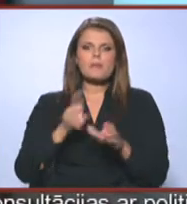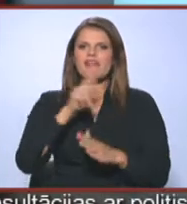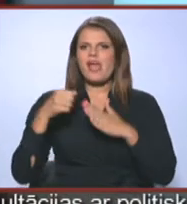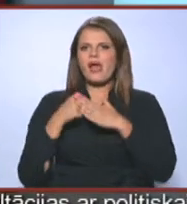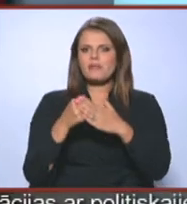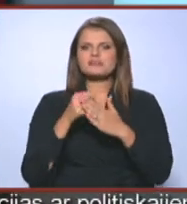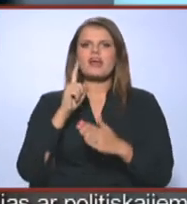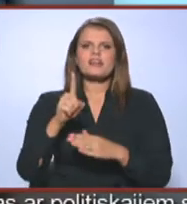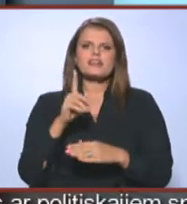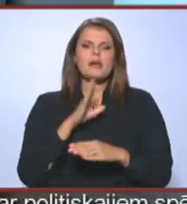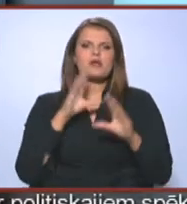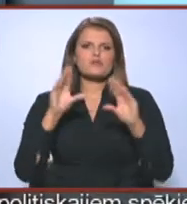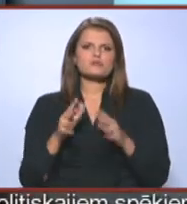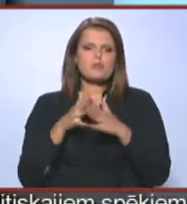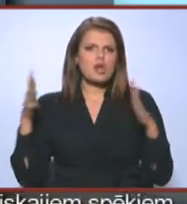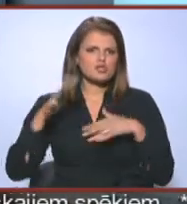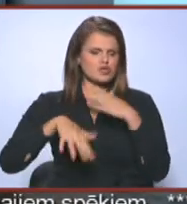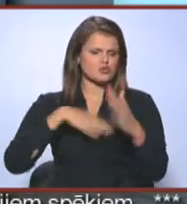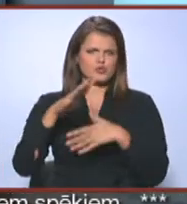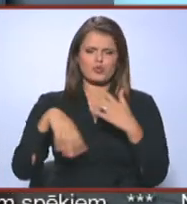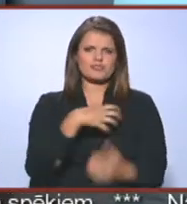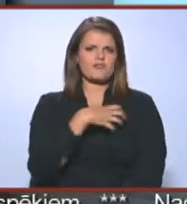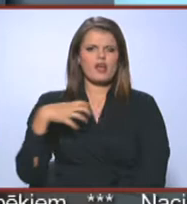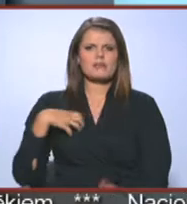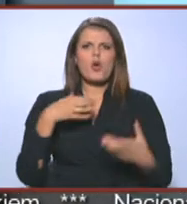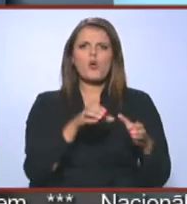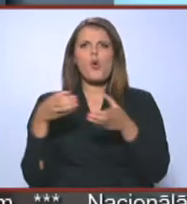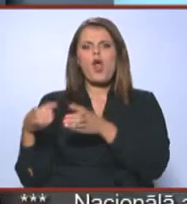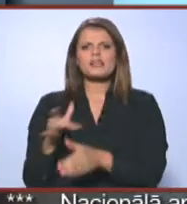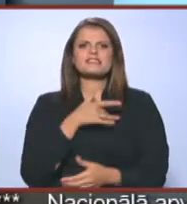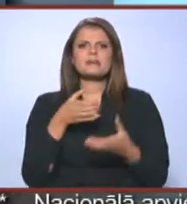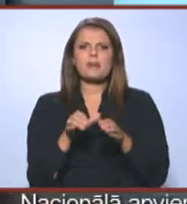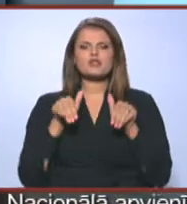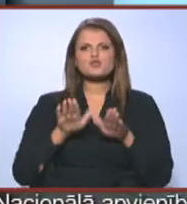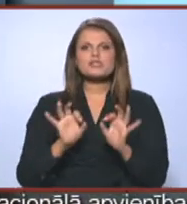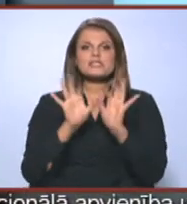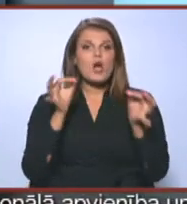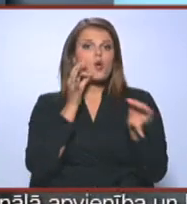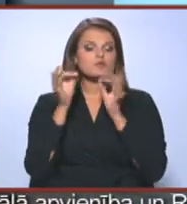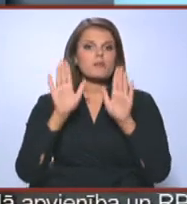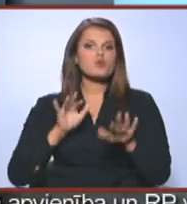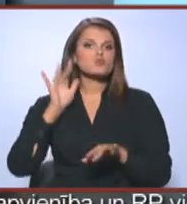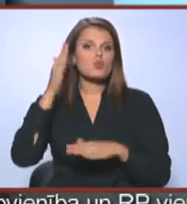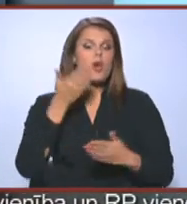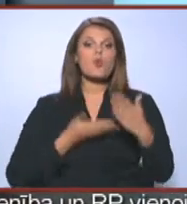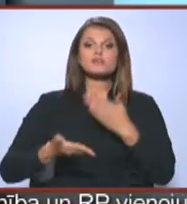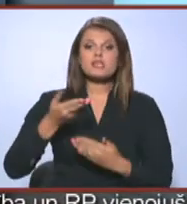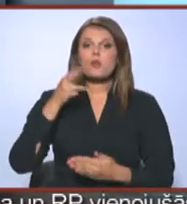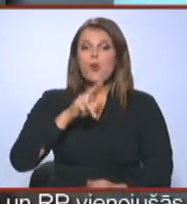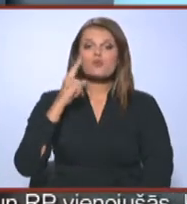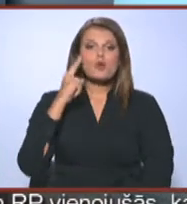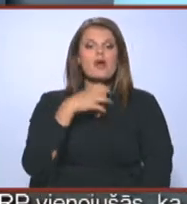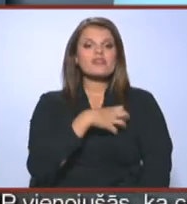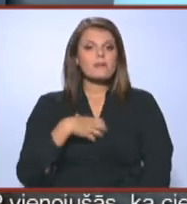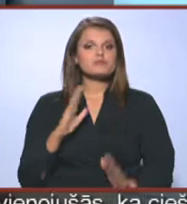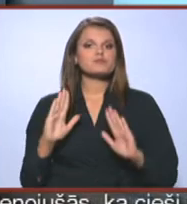tika novērstas plašākas jukas valdībā. Koalīcijas partijas nolēmuši sākt konsultācijas par turpmāko sadarbību un pieļauj